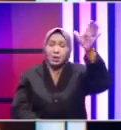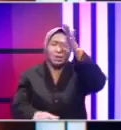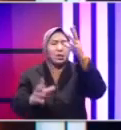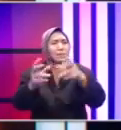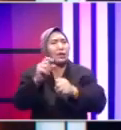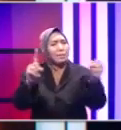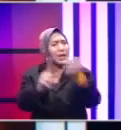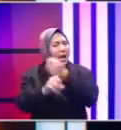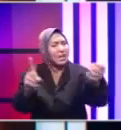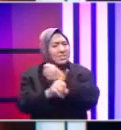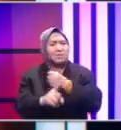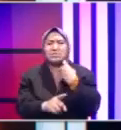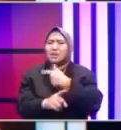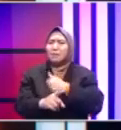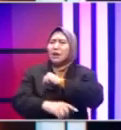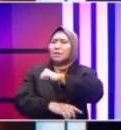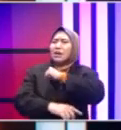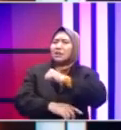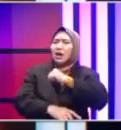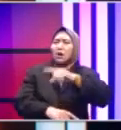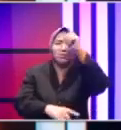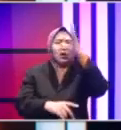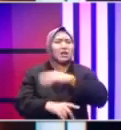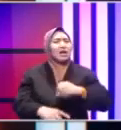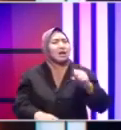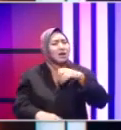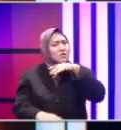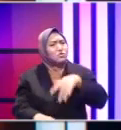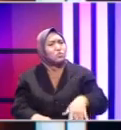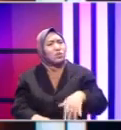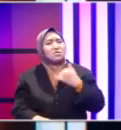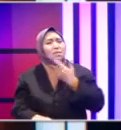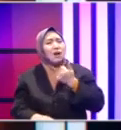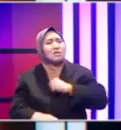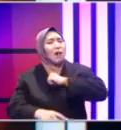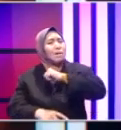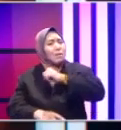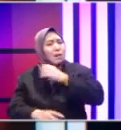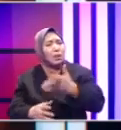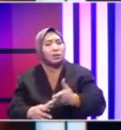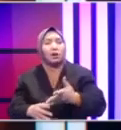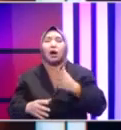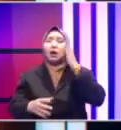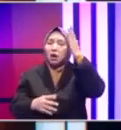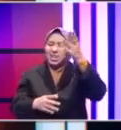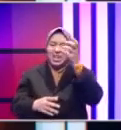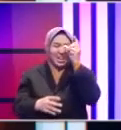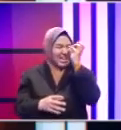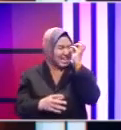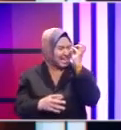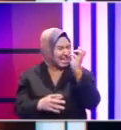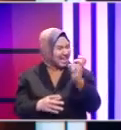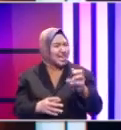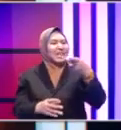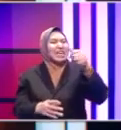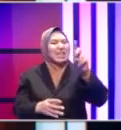sekarang oleh kate siape yang menentang Allah dan rasul-nya hub itu karena aku bisa lebih demi konflik mereka akan dihinakan sebagaimana